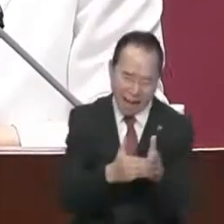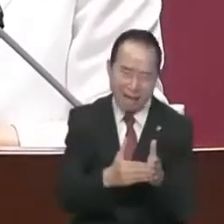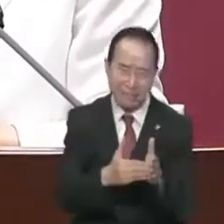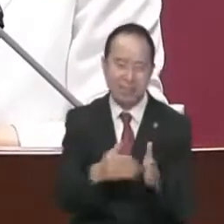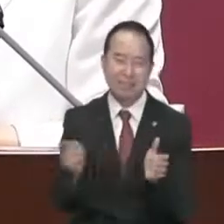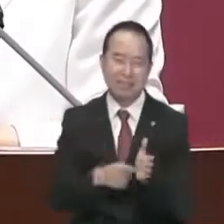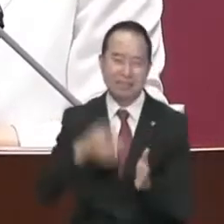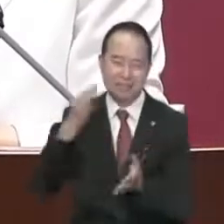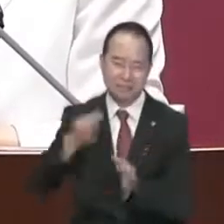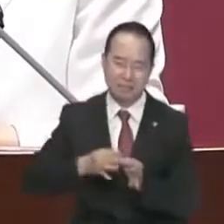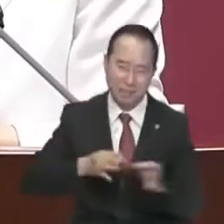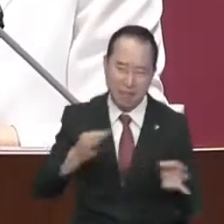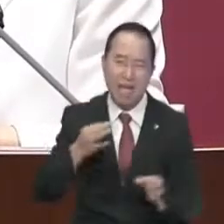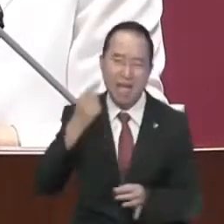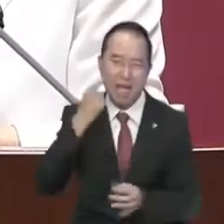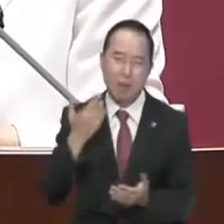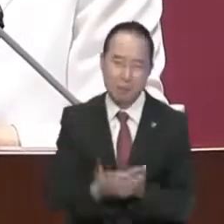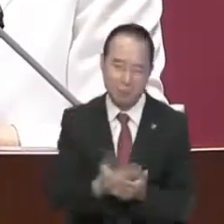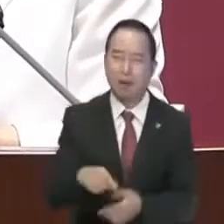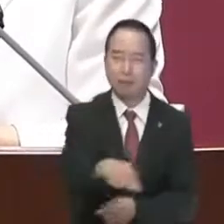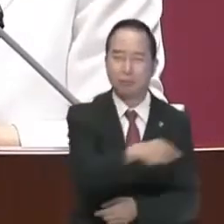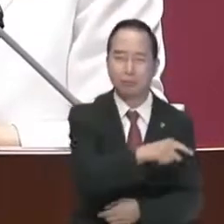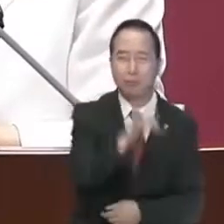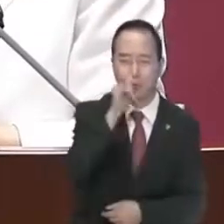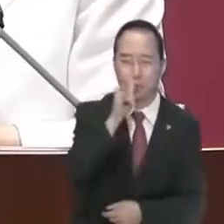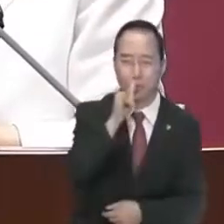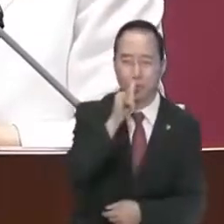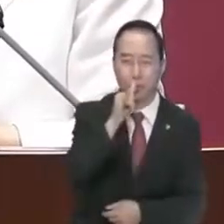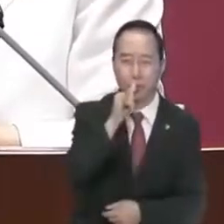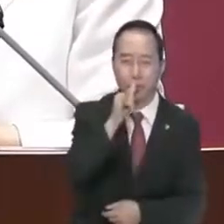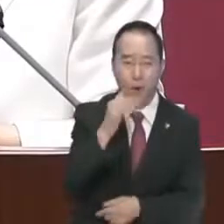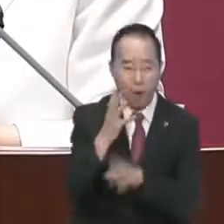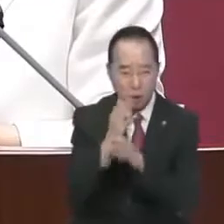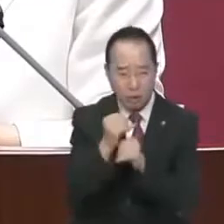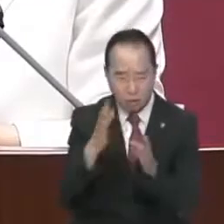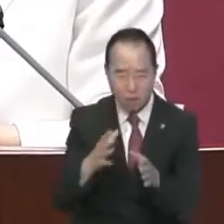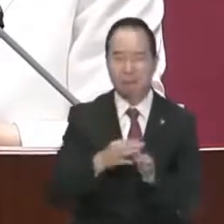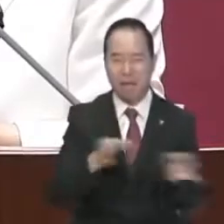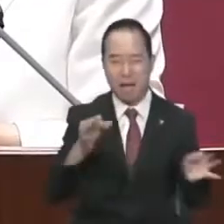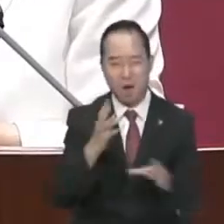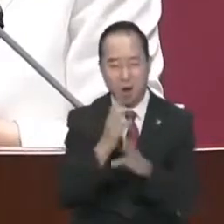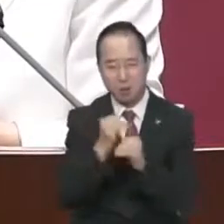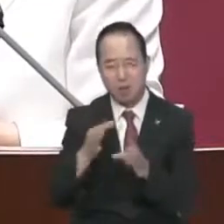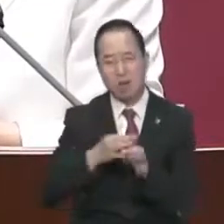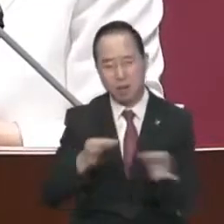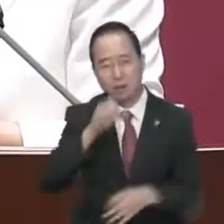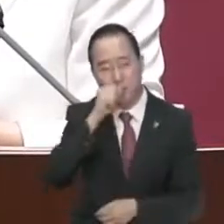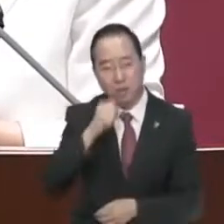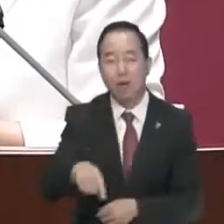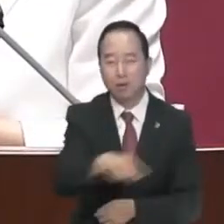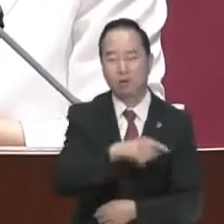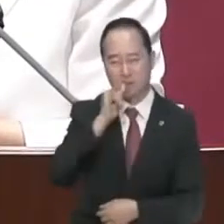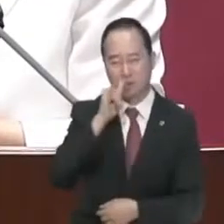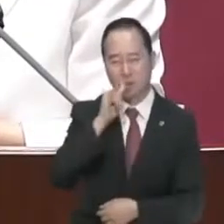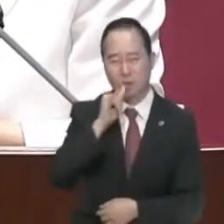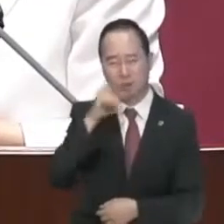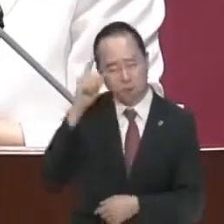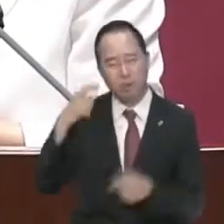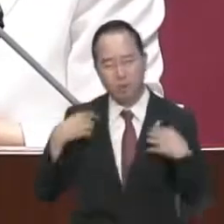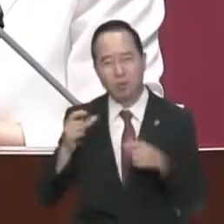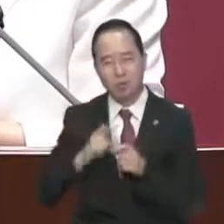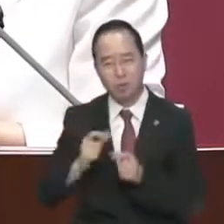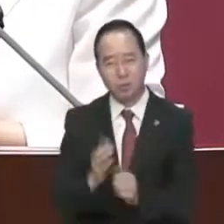긴급재난지원금을 정례화하자는 이야기가 나오고 있는 것입니다. 이에 대해서 정부 여당에서 적극적으로 검토해 주시면 좋겠습니다. 추가적으로 다른 질의 몇 가지